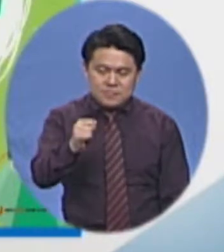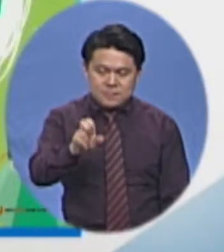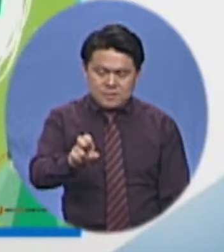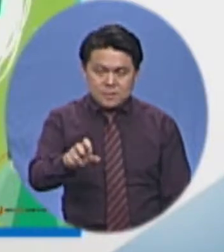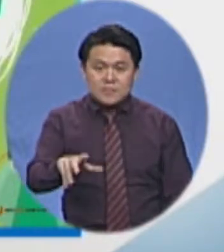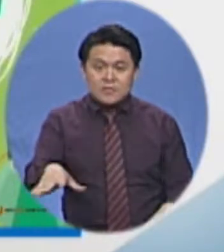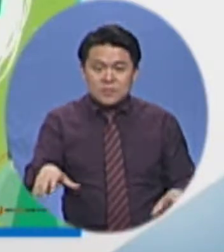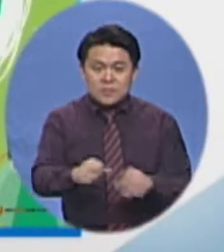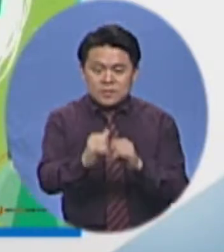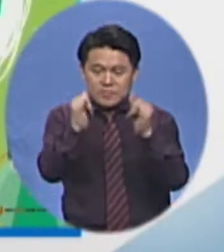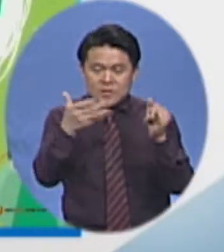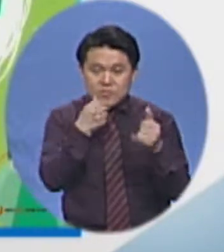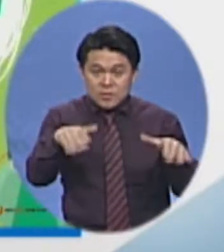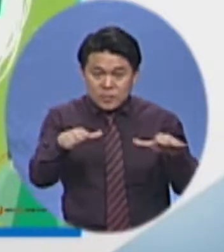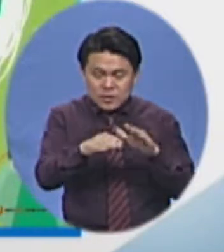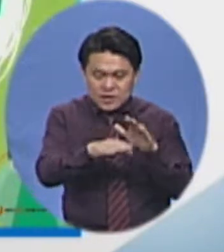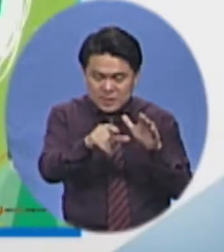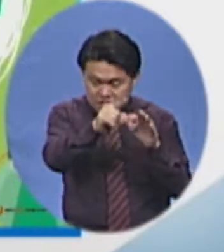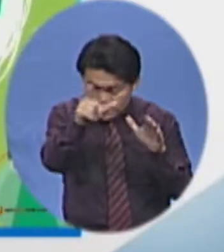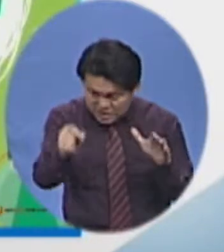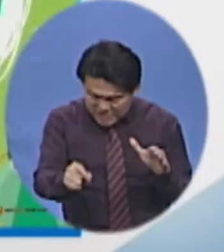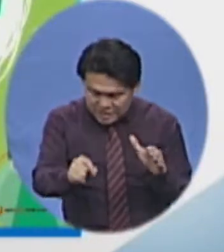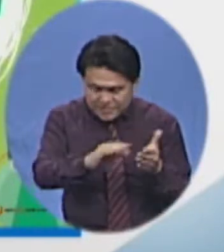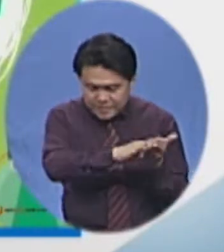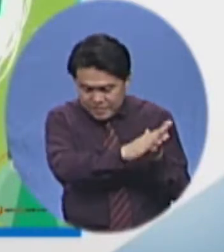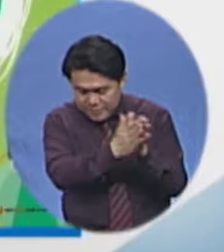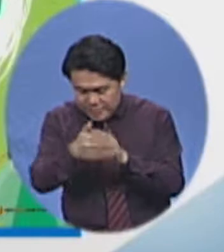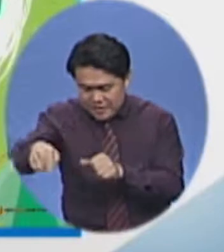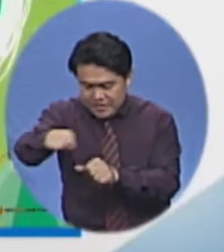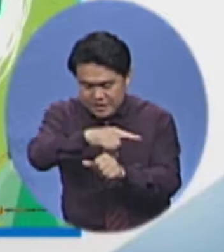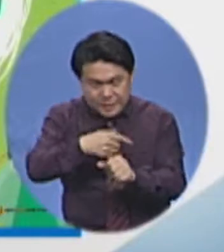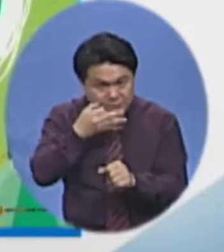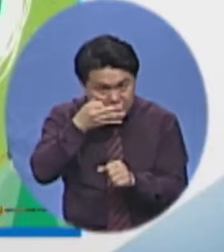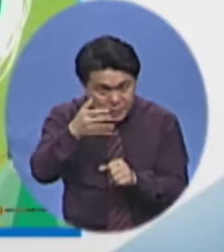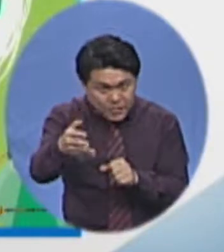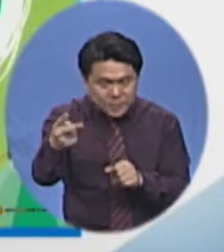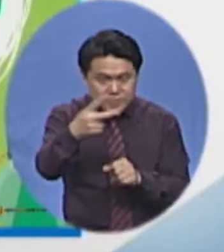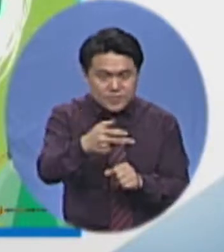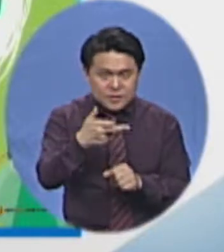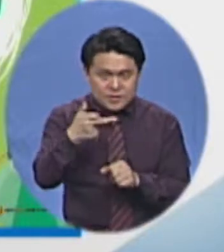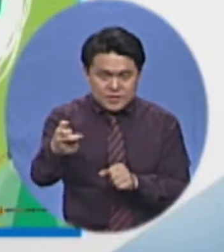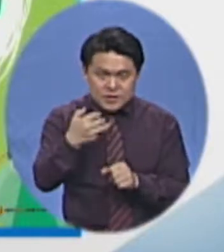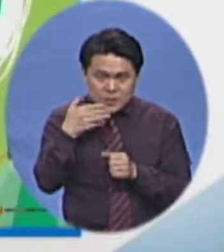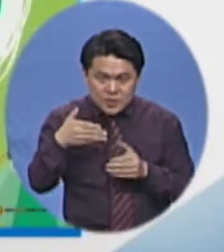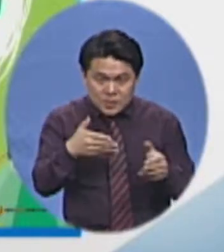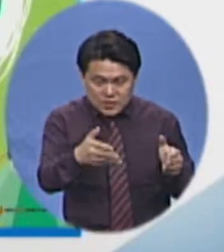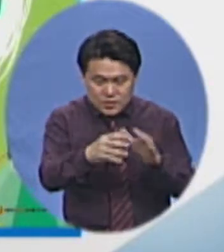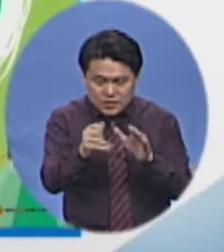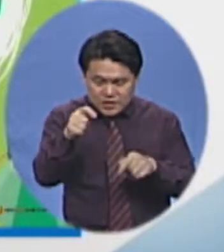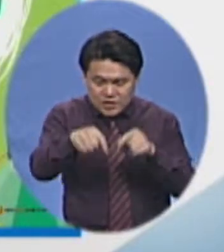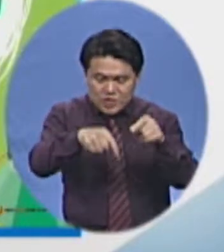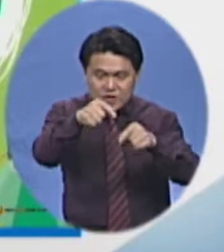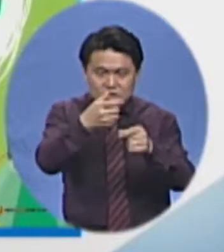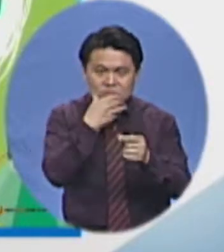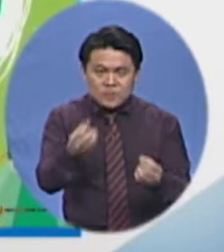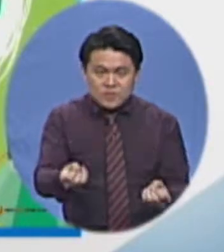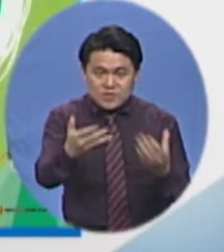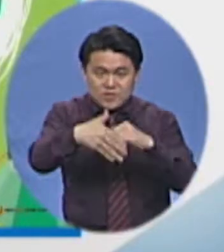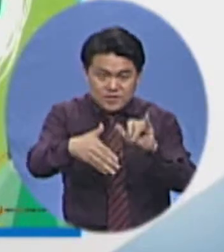중림종합사회복지관은 가정의 달을 맞아 변화하는 지역 색채를 반영한 2017년 서울로 가족 걷기 축제를 진행할